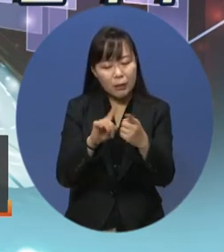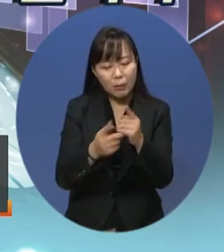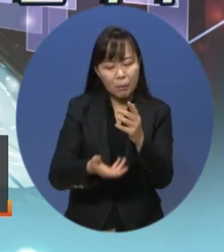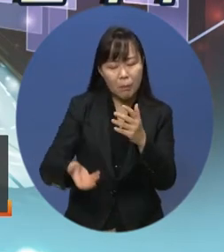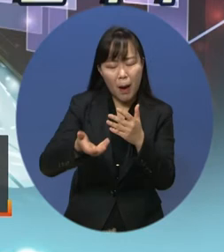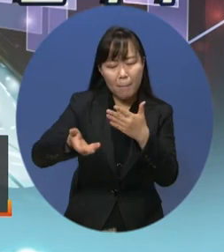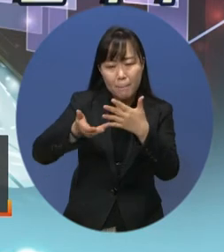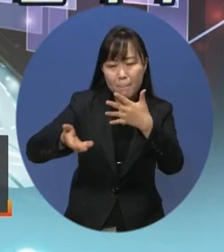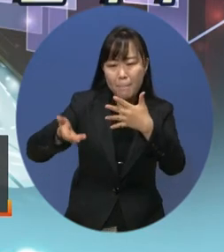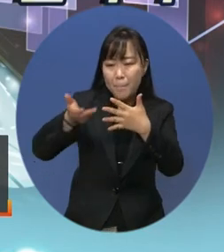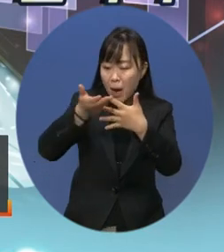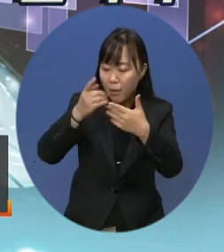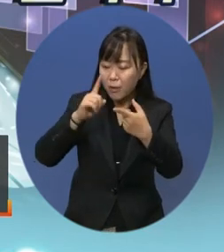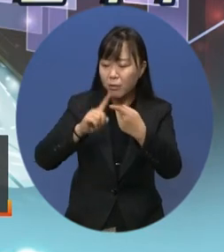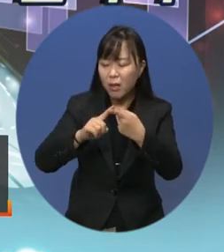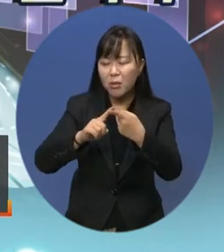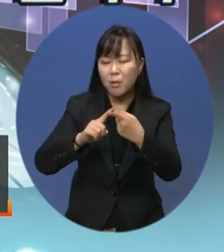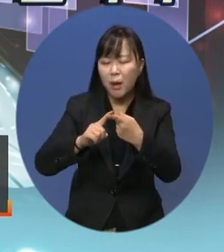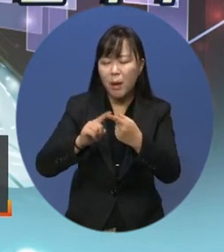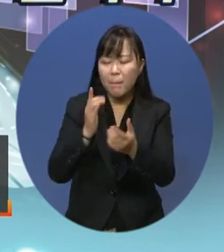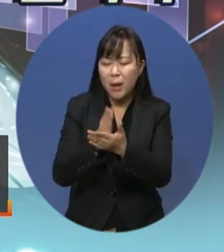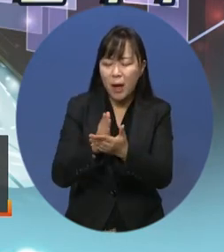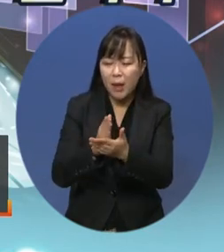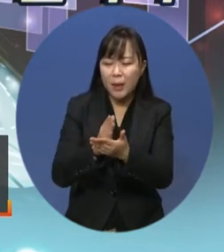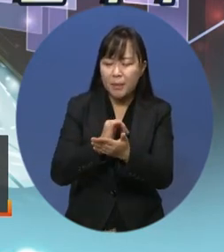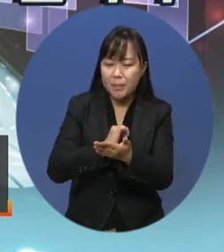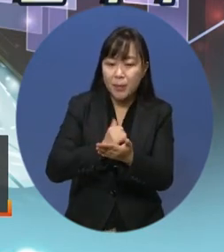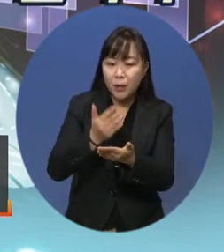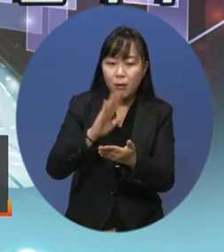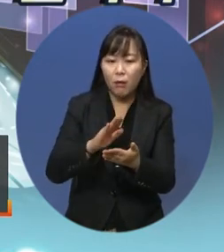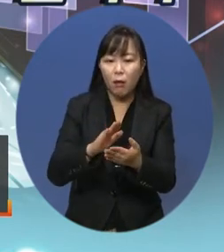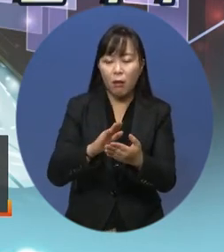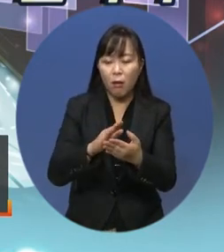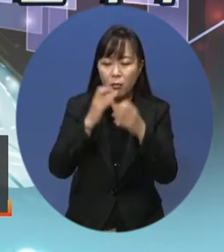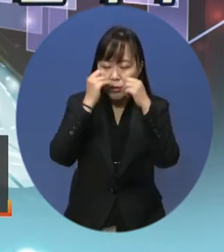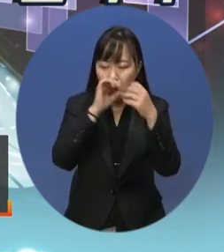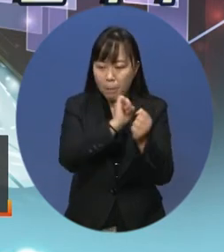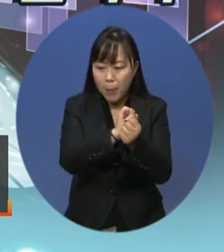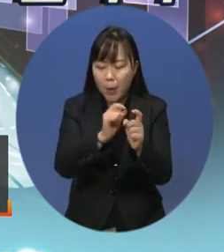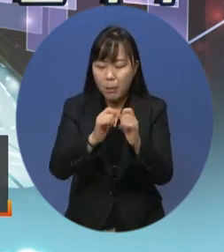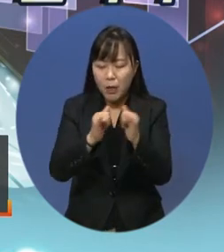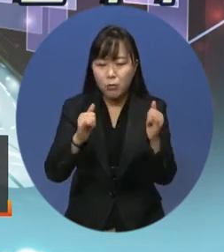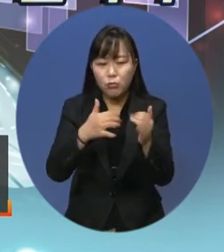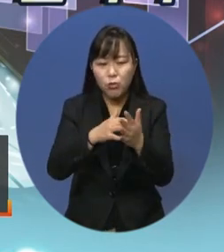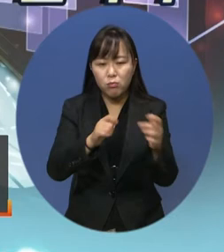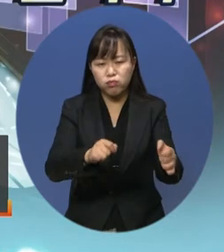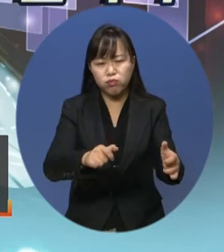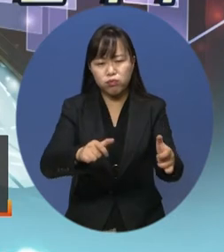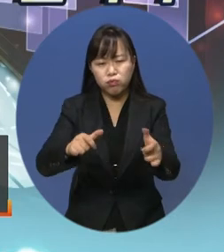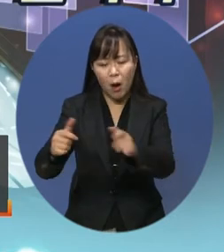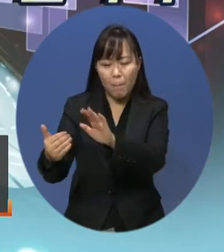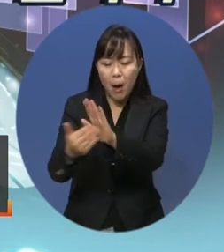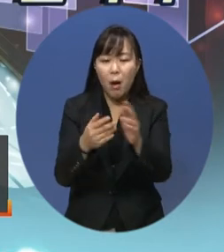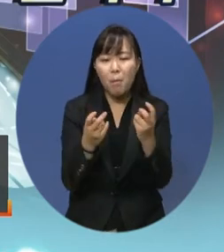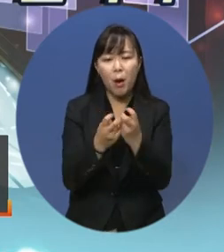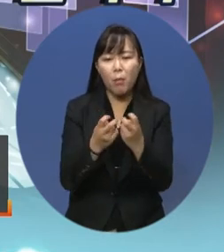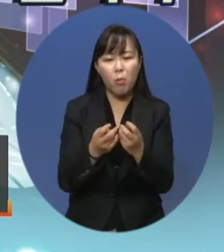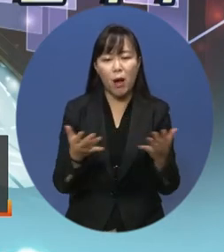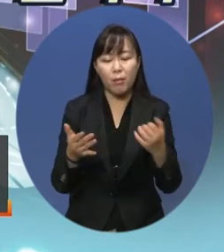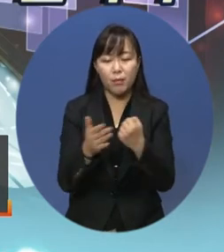격상을 최대한 자제했으나 늘어나는 신규 확진자들을 더 이상은 막을 방법이